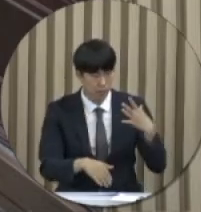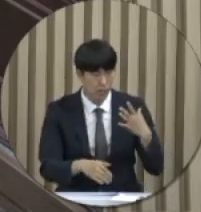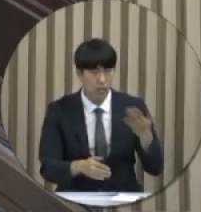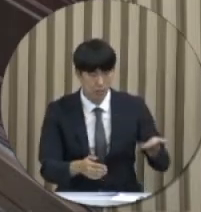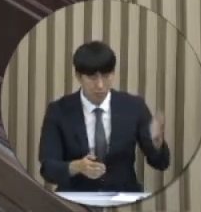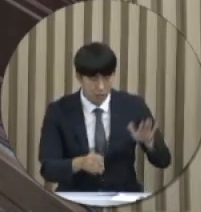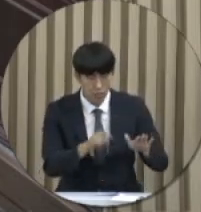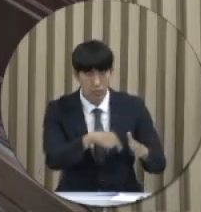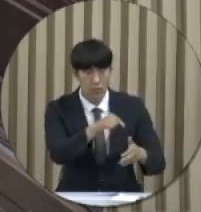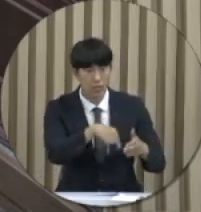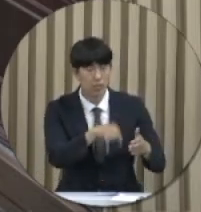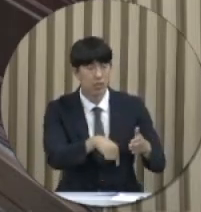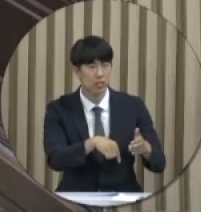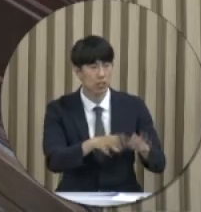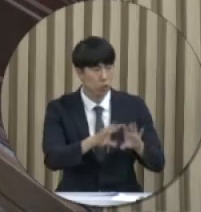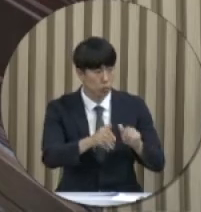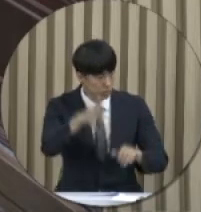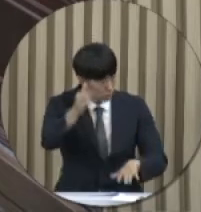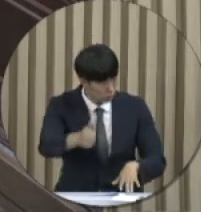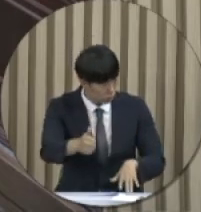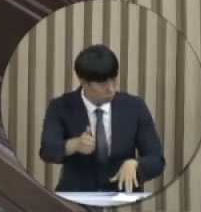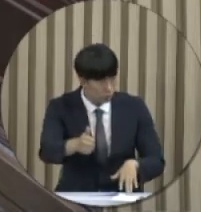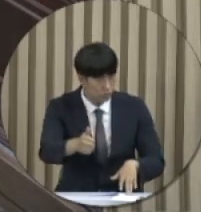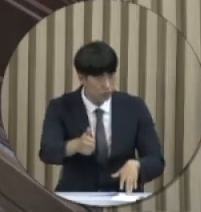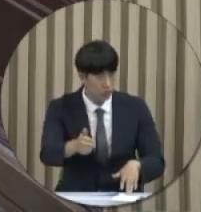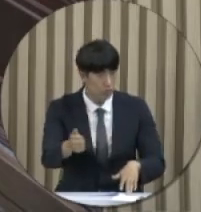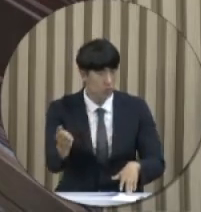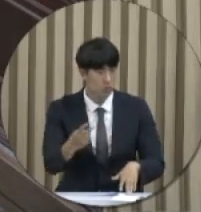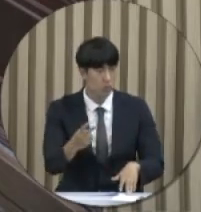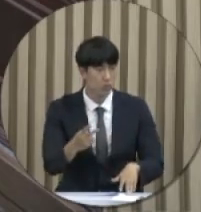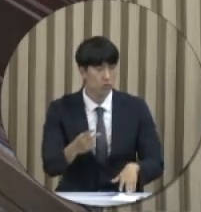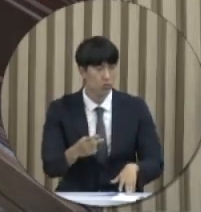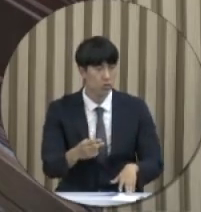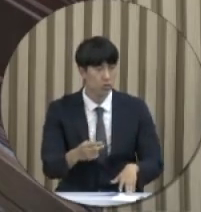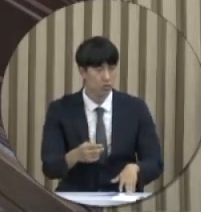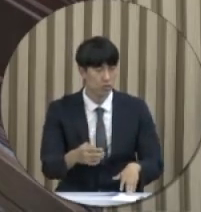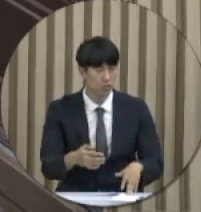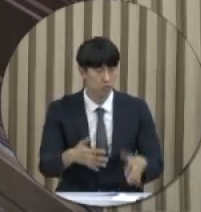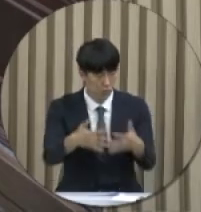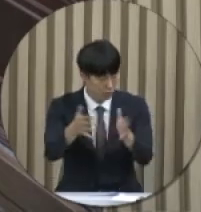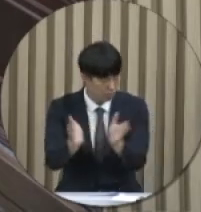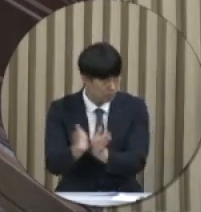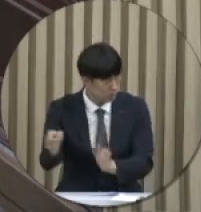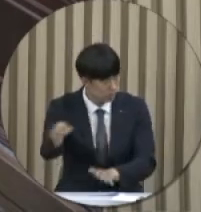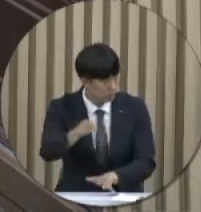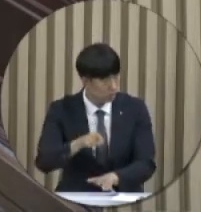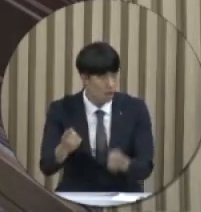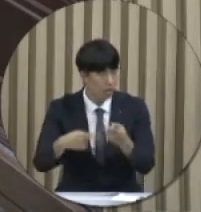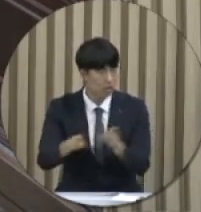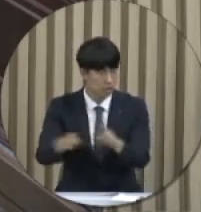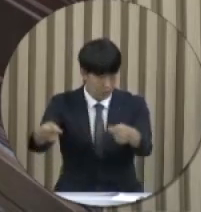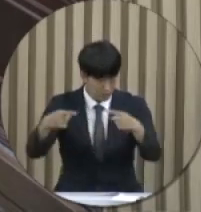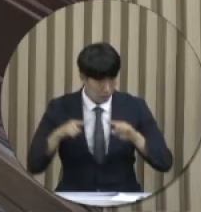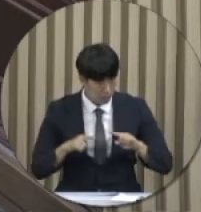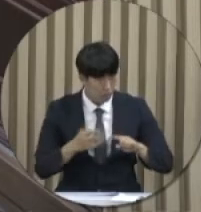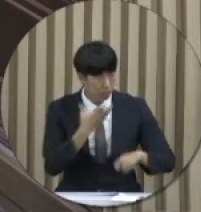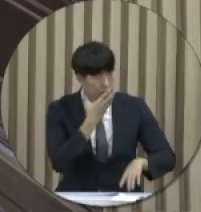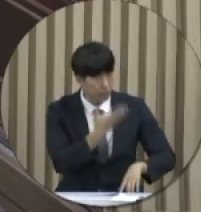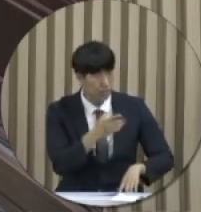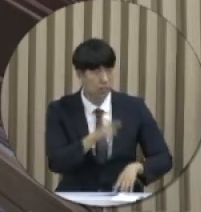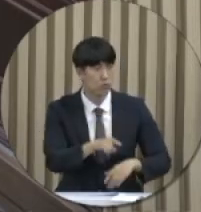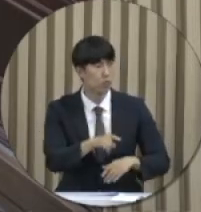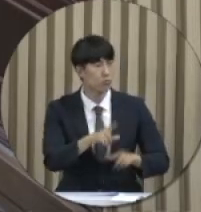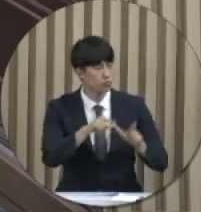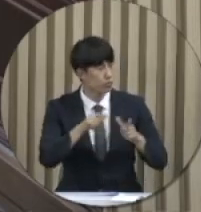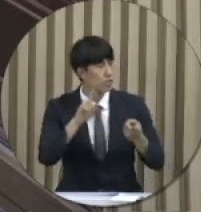해주셨지만 거기에 뭐 토지주분들이라든지 아니면 아까 뭐 주민협의체에 되시는 분들이 같이 참여할 수 있는 그런